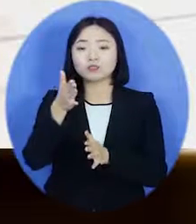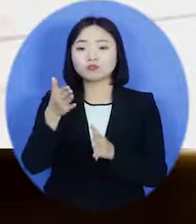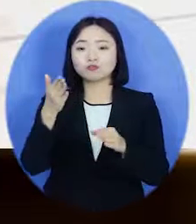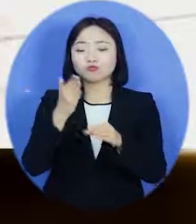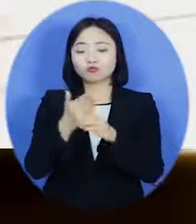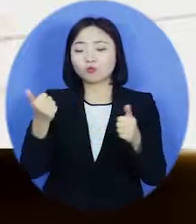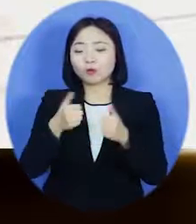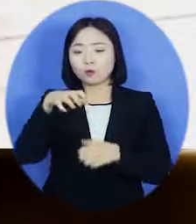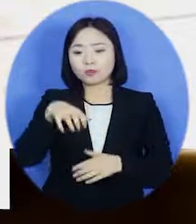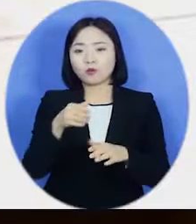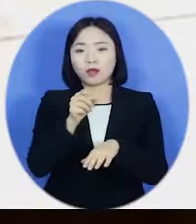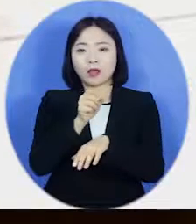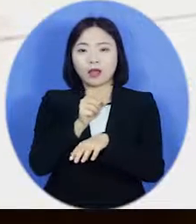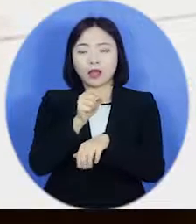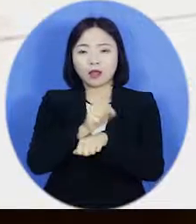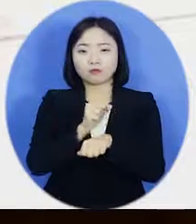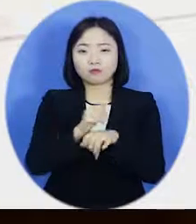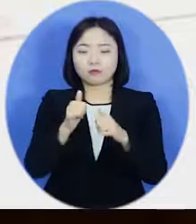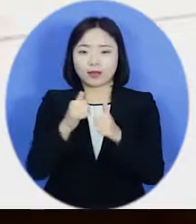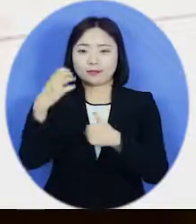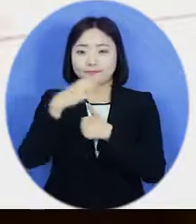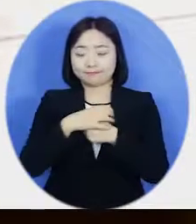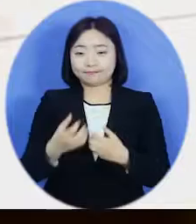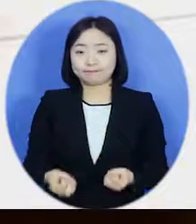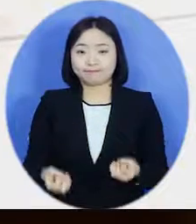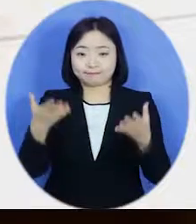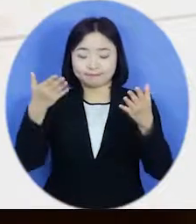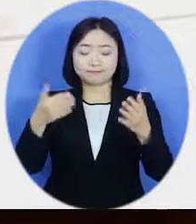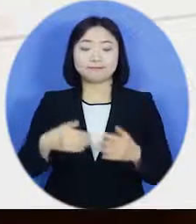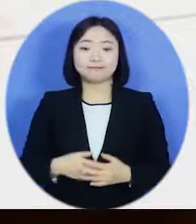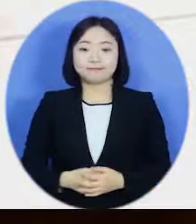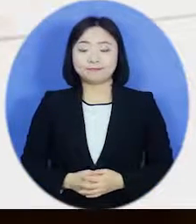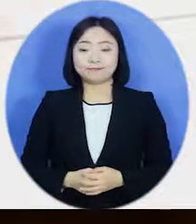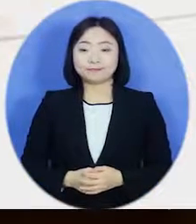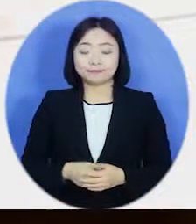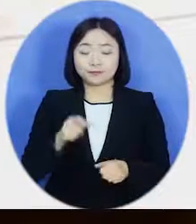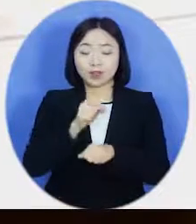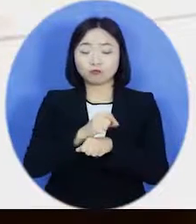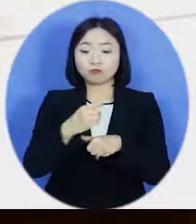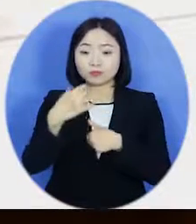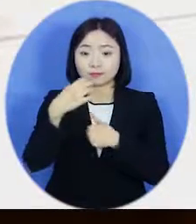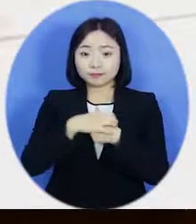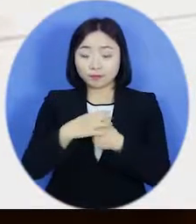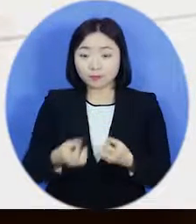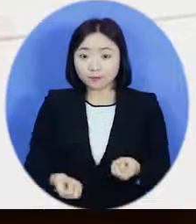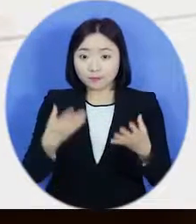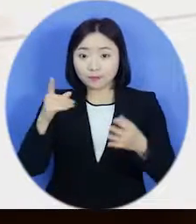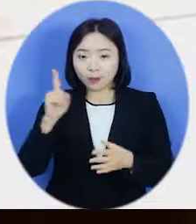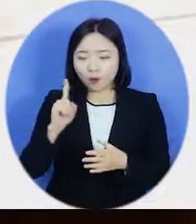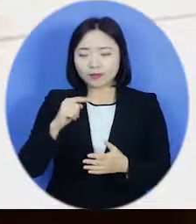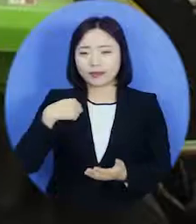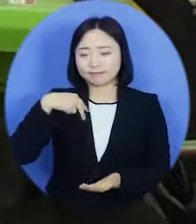농사철이 다가오면서 농업인들을 위한 2017년도 상반기 농업기계 안전교육이 열렸습니다.